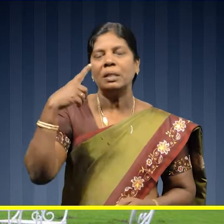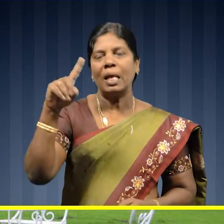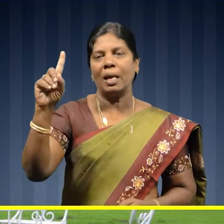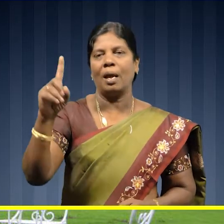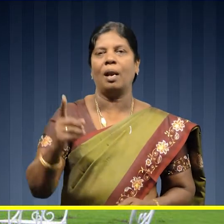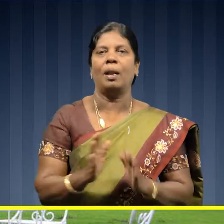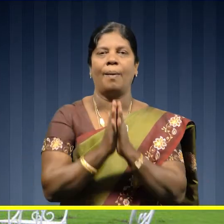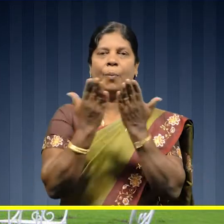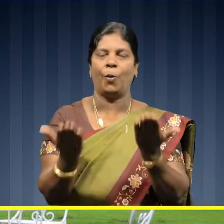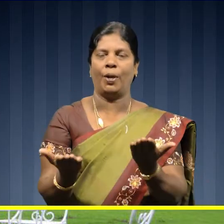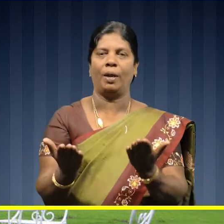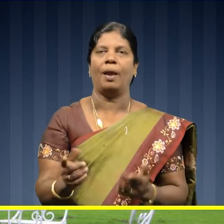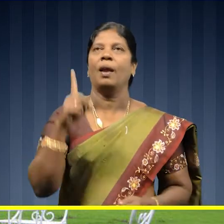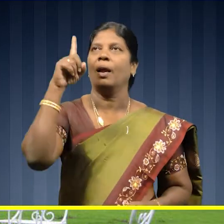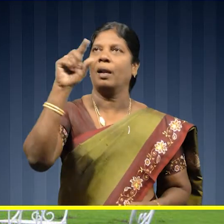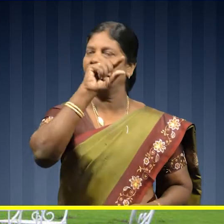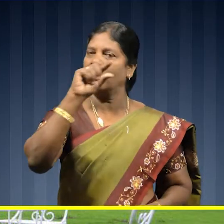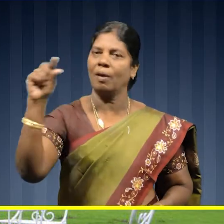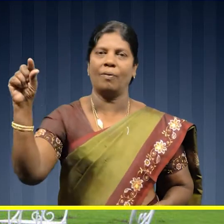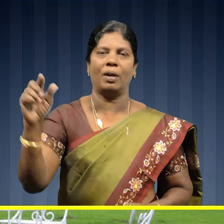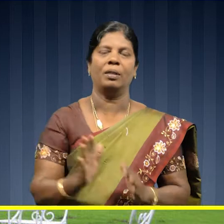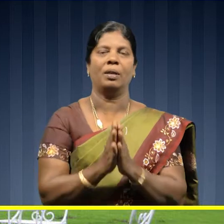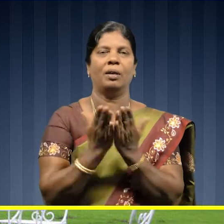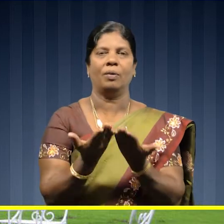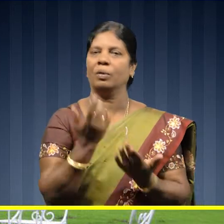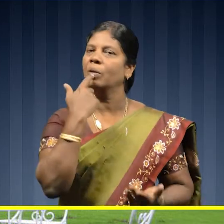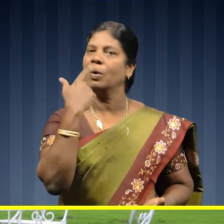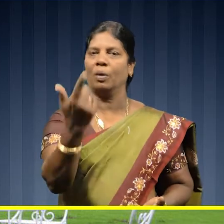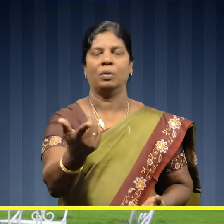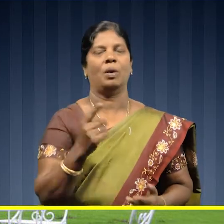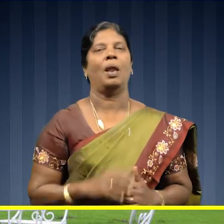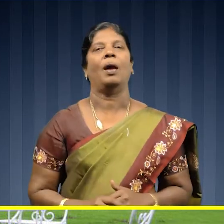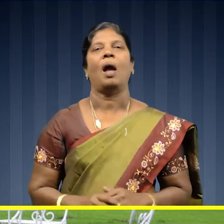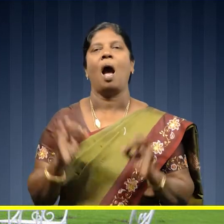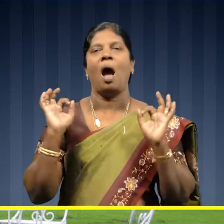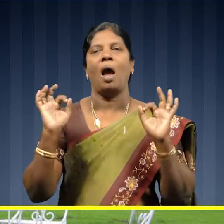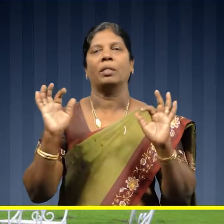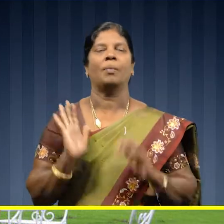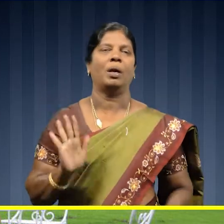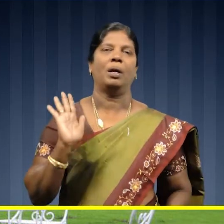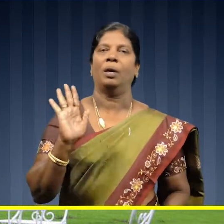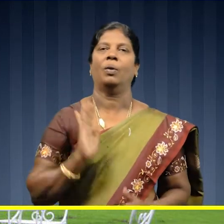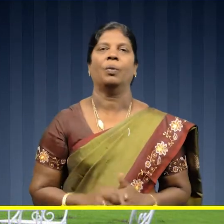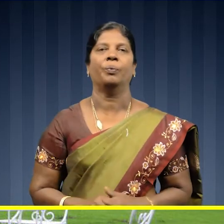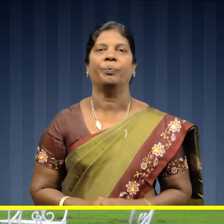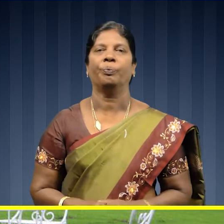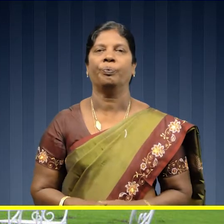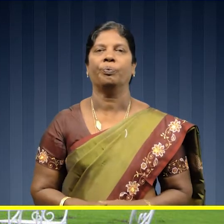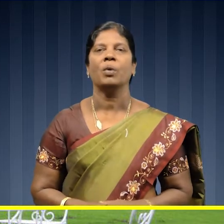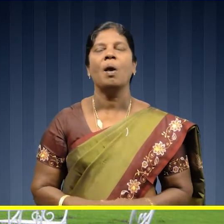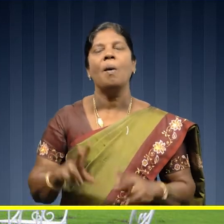சரியான போதனையை கடவுளுடைய வார்த்தையாகிய திருமறையிலிருந்து நாங்கள் கொடுப்பதற்கு ஆயத்தமாக